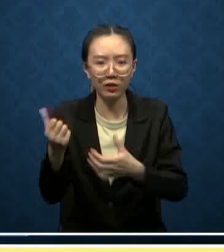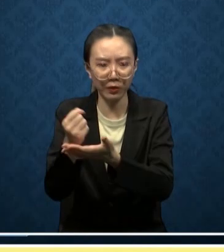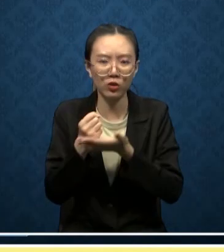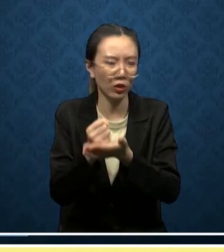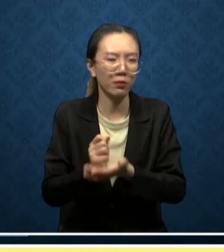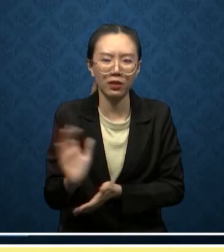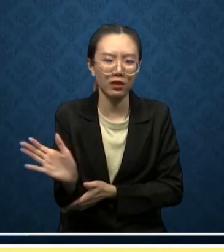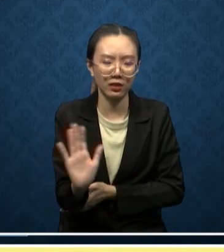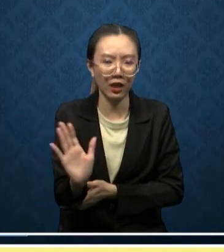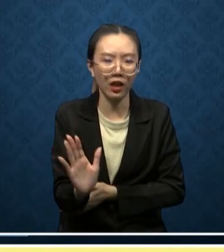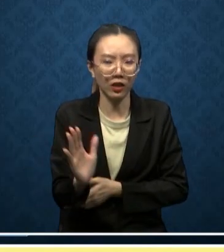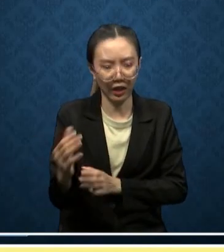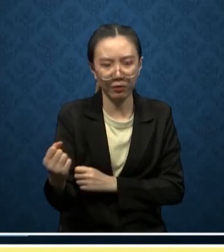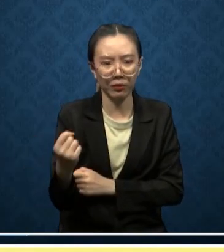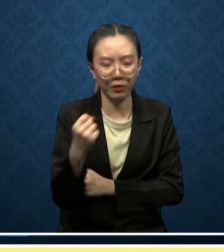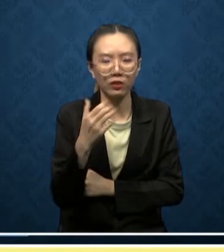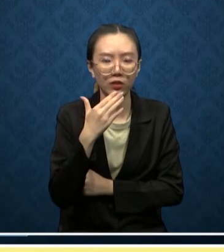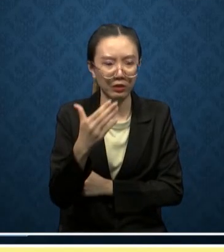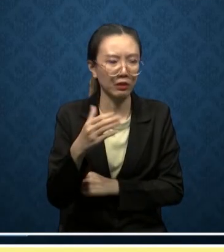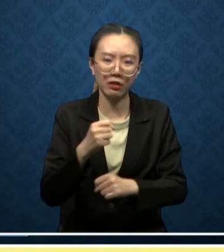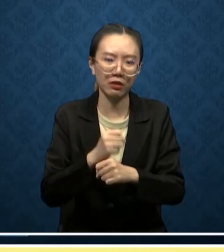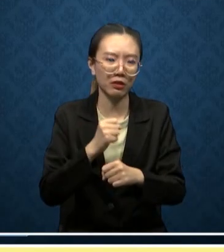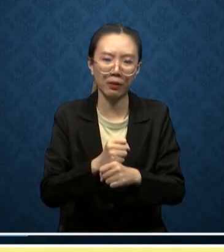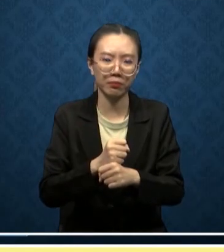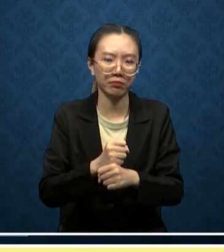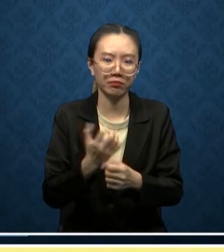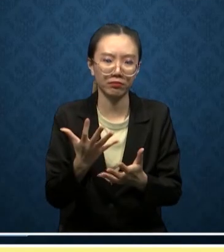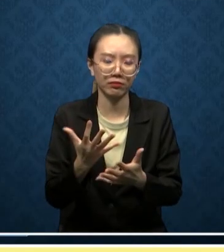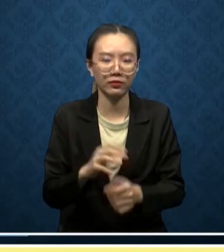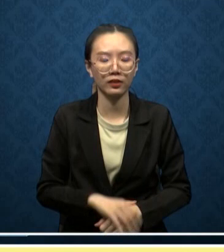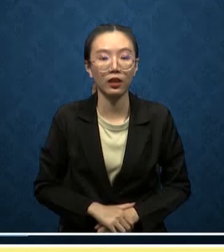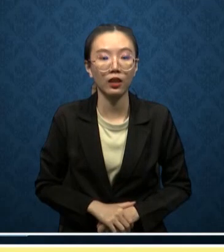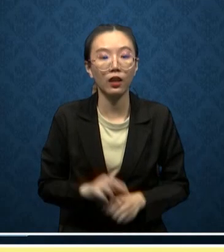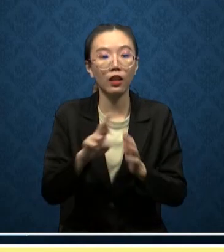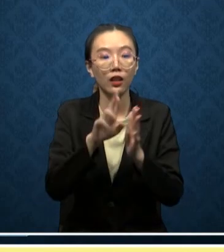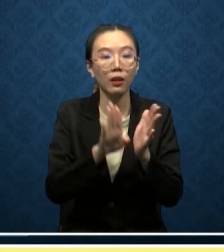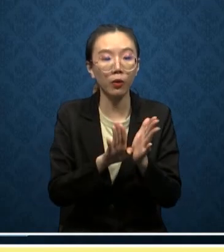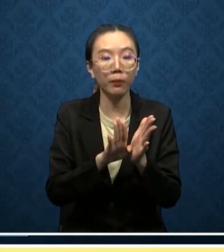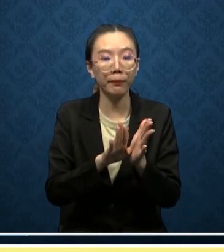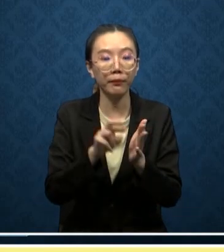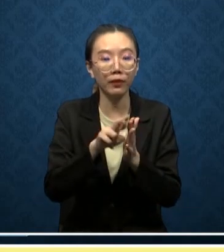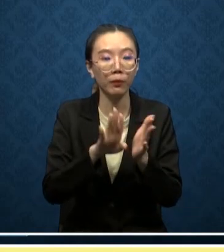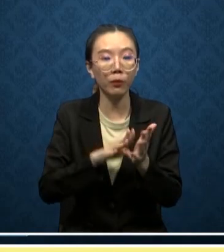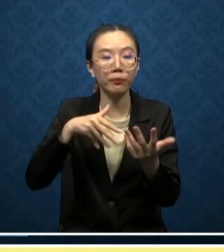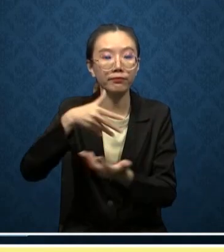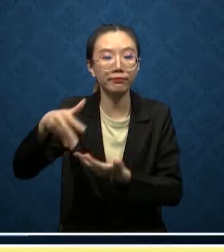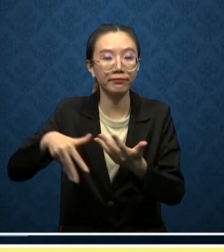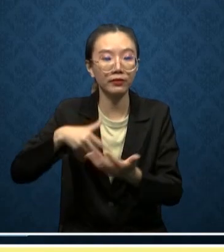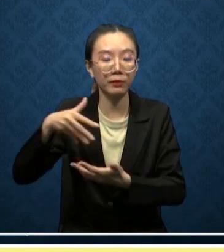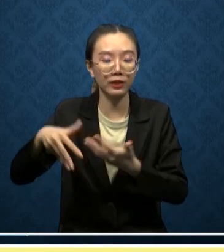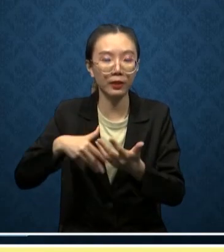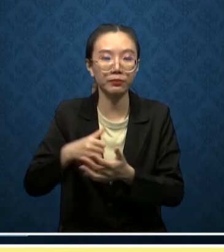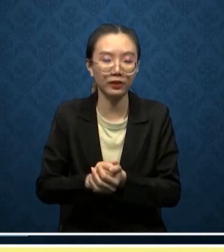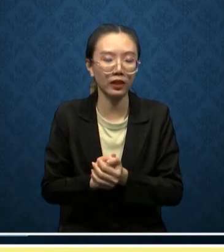อย่างนั้นนะครับความยั่งยืนของการทำเรื่องก็ไม่เกิดอีกประการหนึงของการปรับระบบวิเวศเกษตรโดยกรมที่เกี่ยวข้องเนี่ยพยายามจะ